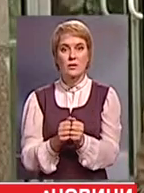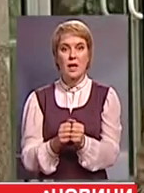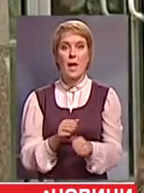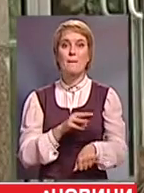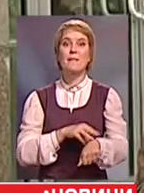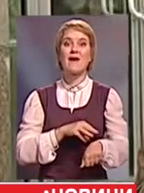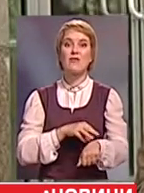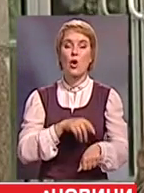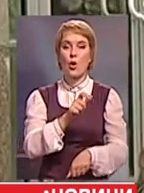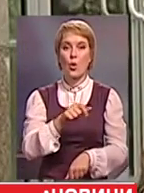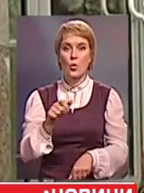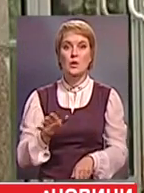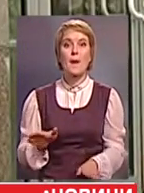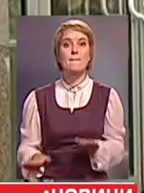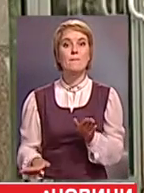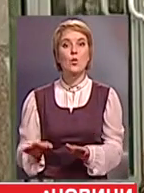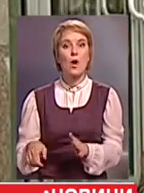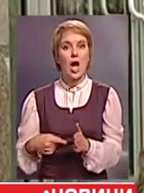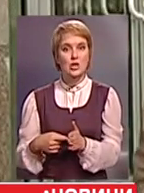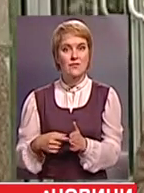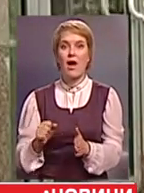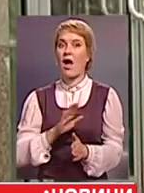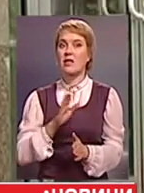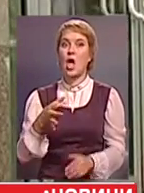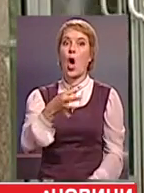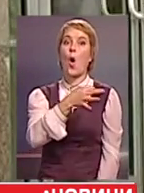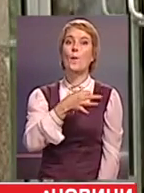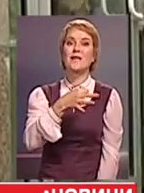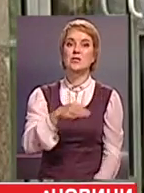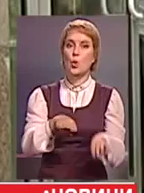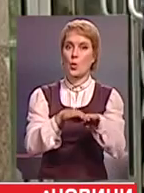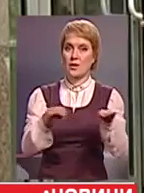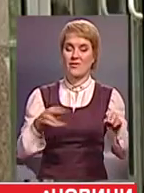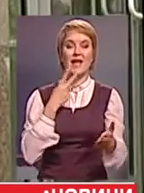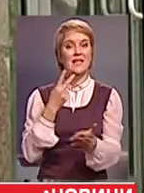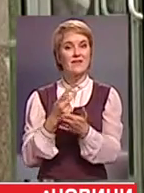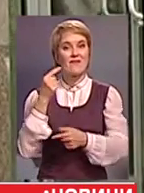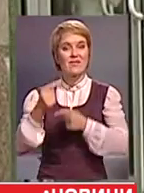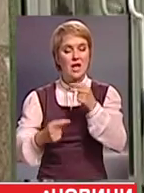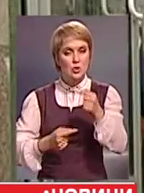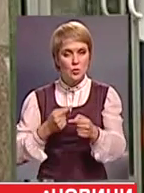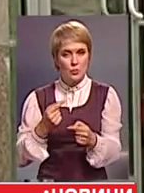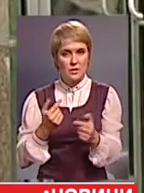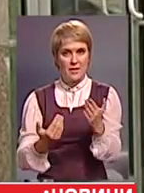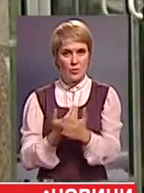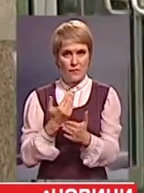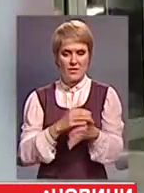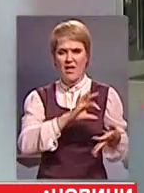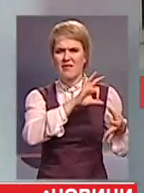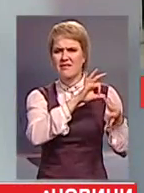правоохоронців Мукачевого, а не обласного рівня. Дивіться в наступних випусках новин детальний сюжет про ці